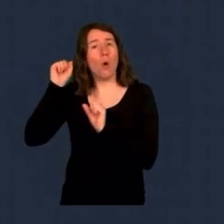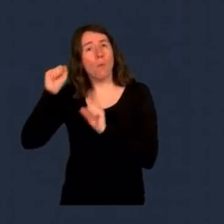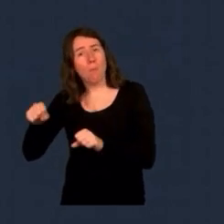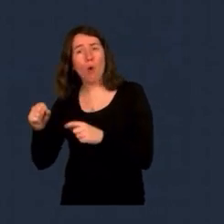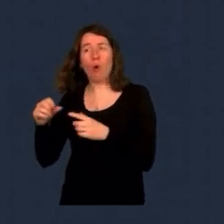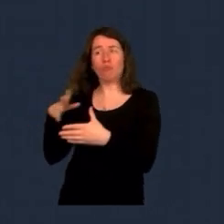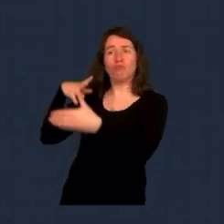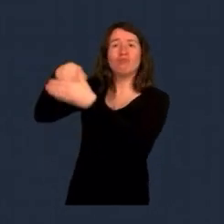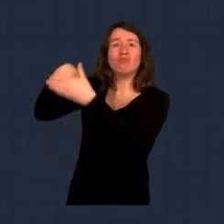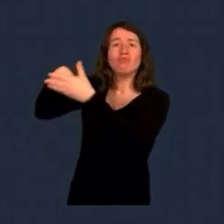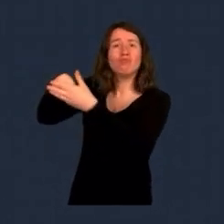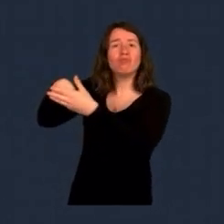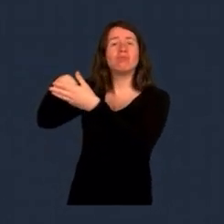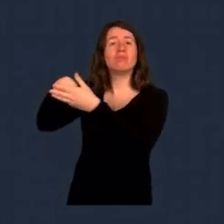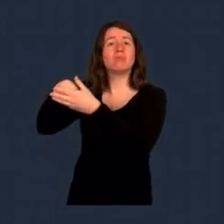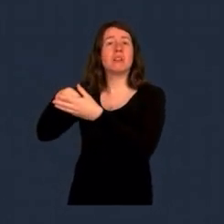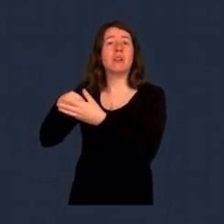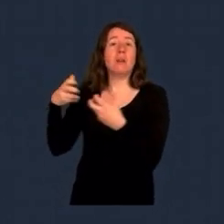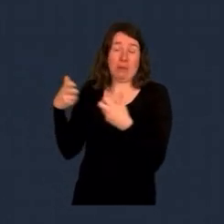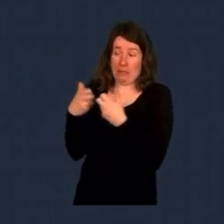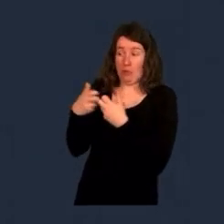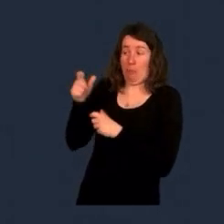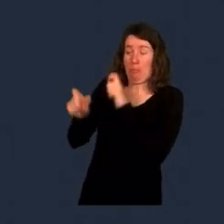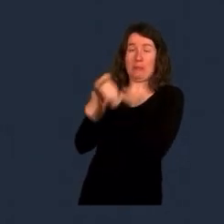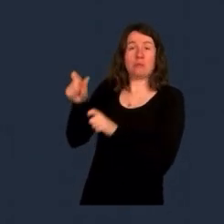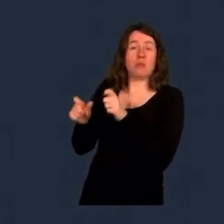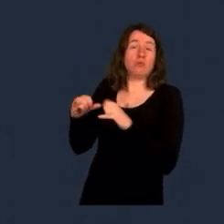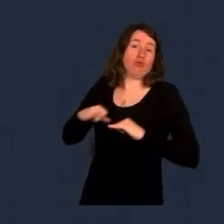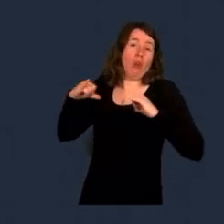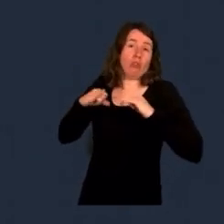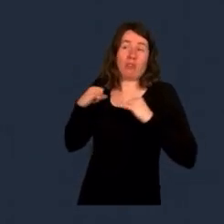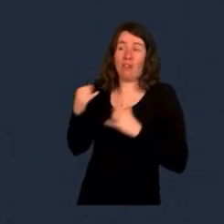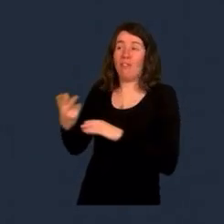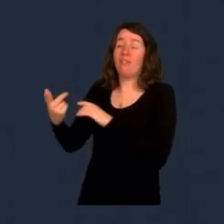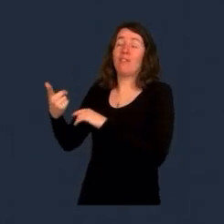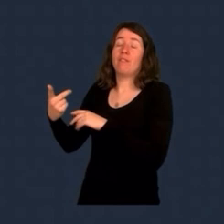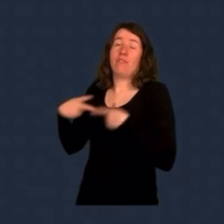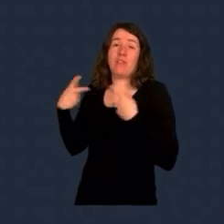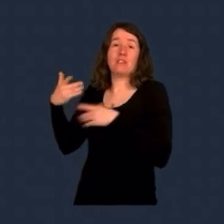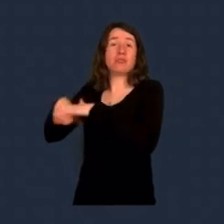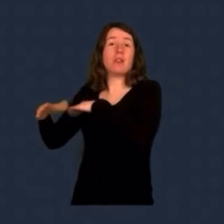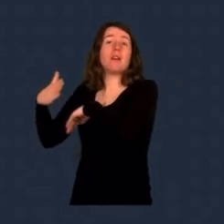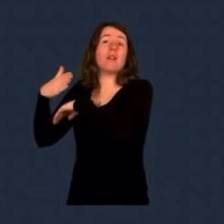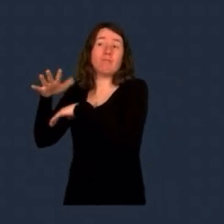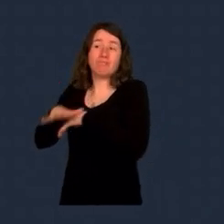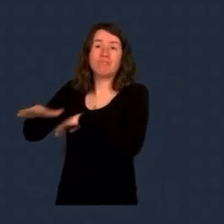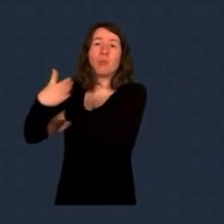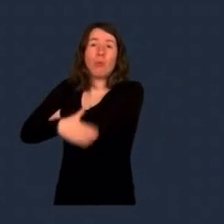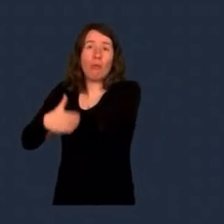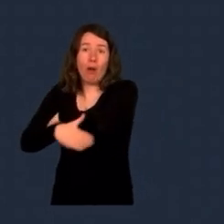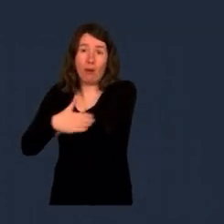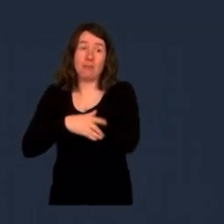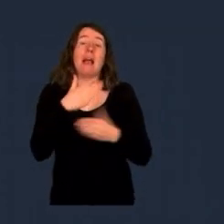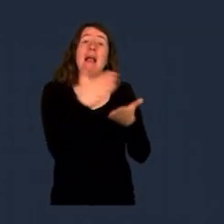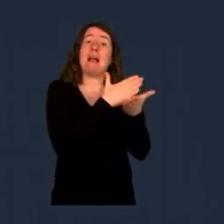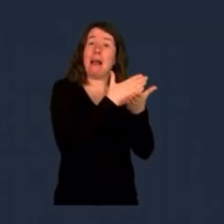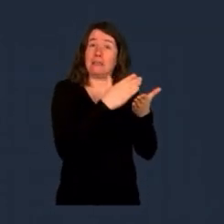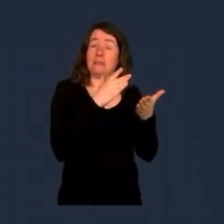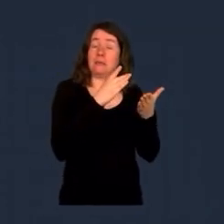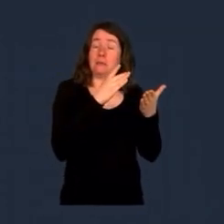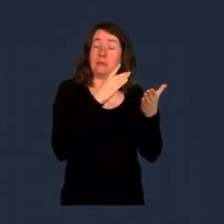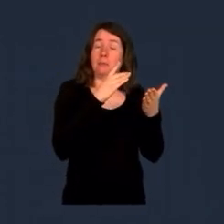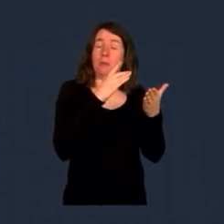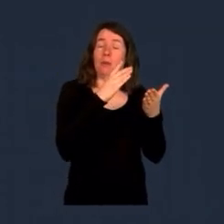en particulier aux jeunes Français du rural. Il est important en effet d'accroître le nombre de ces classes préparatoires en lycée sur ces